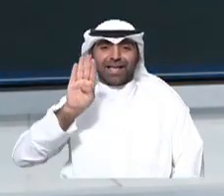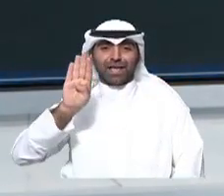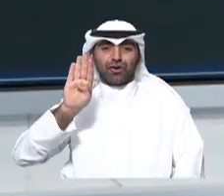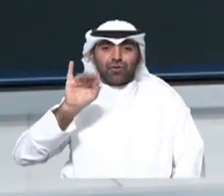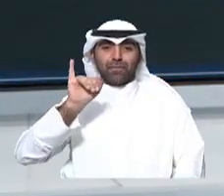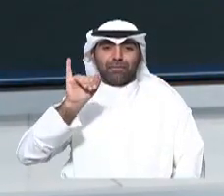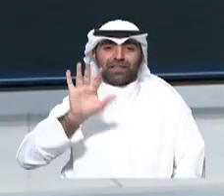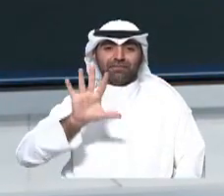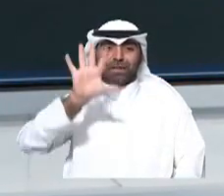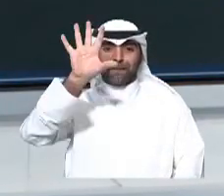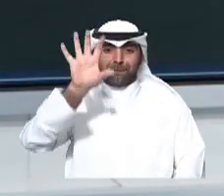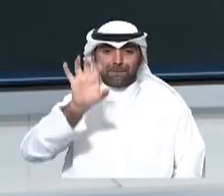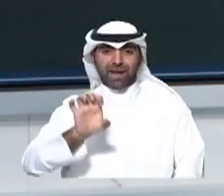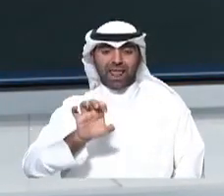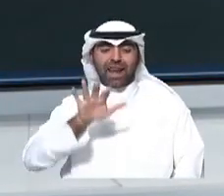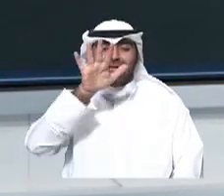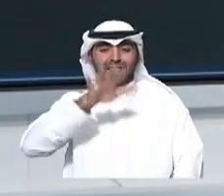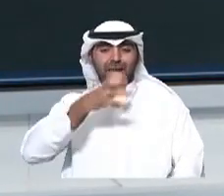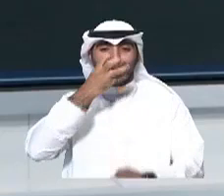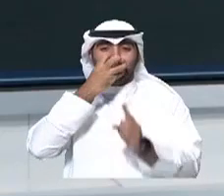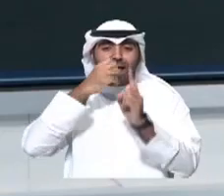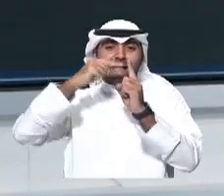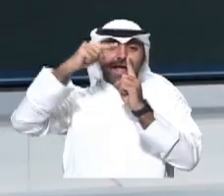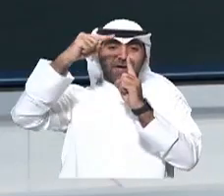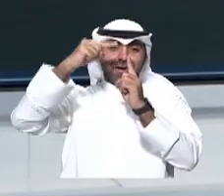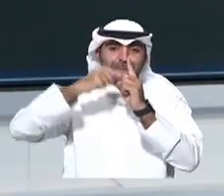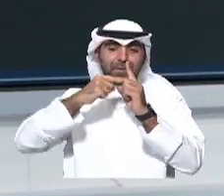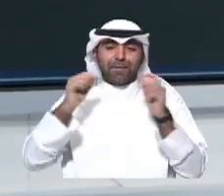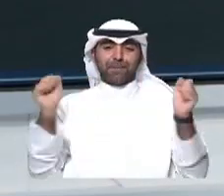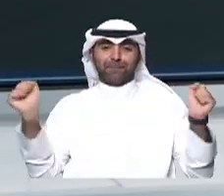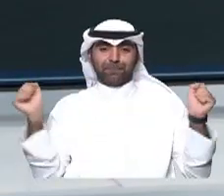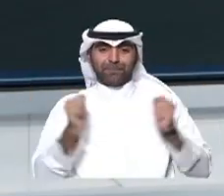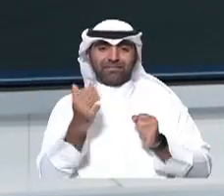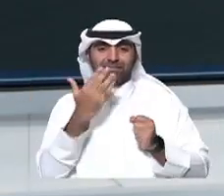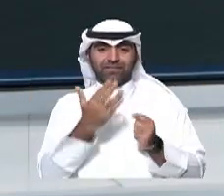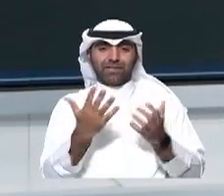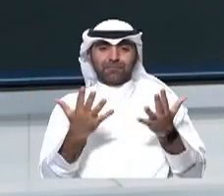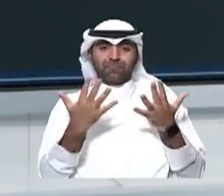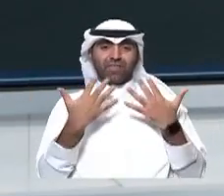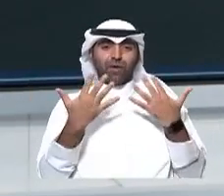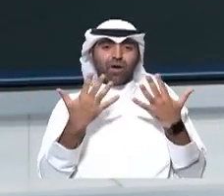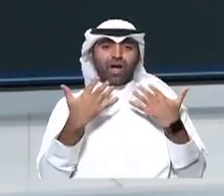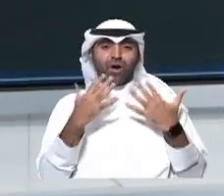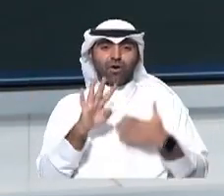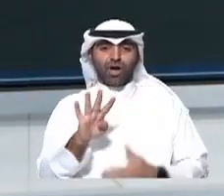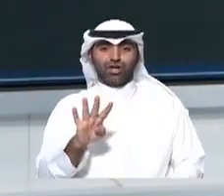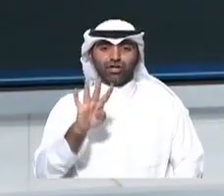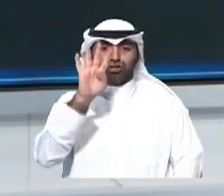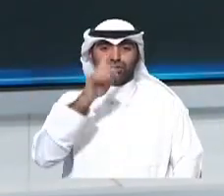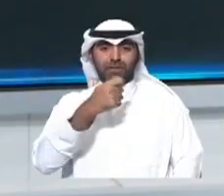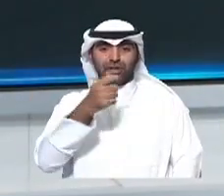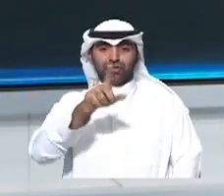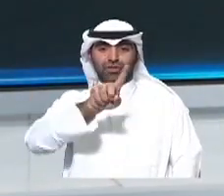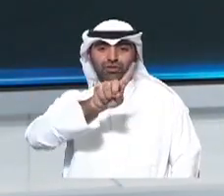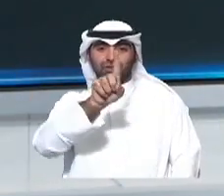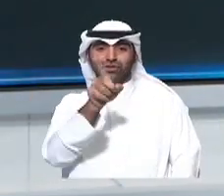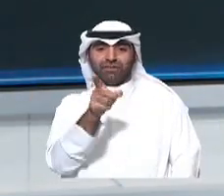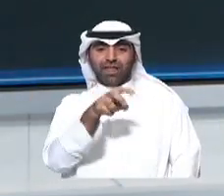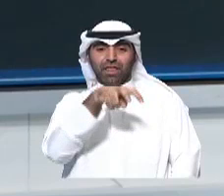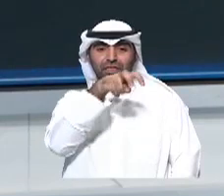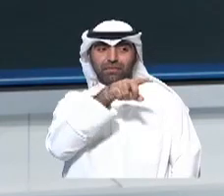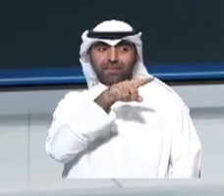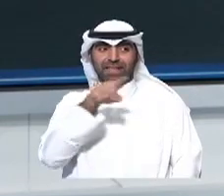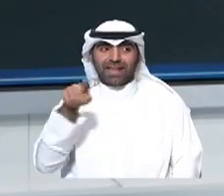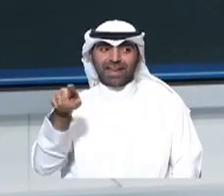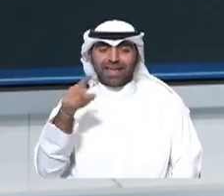باردة نسبيا، مستمرة معنا رياح شمالية غربية إلى شمالية سرعتها من 8 إلى 32 كيلومتر في الساعة، مع